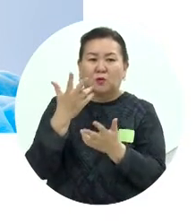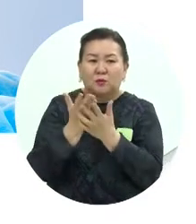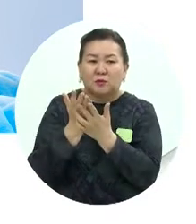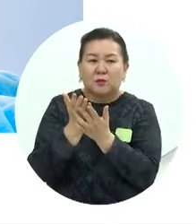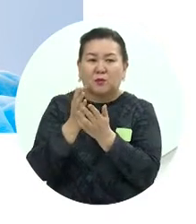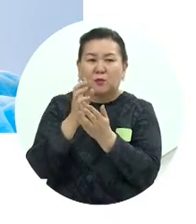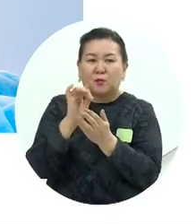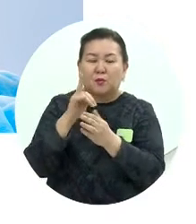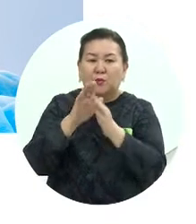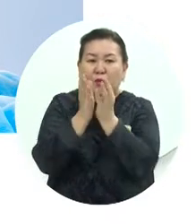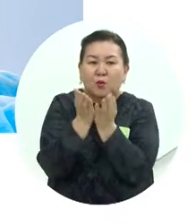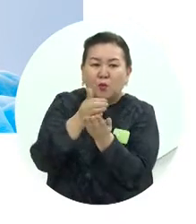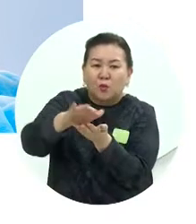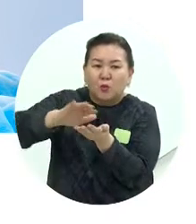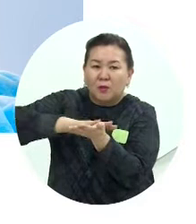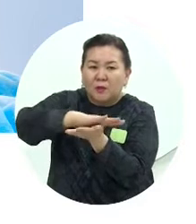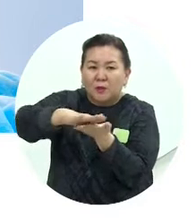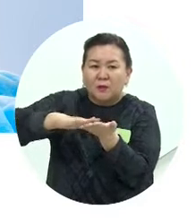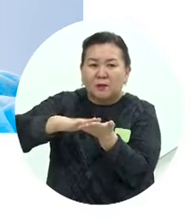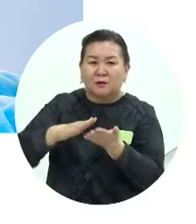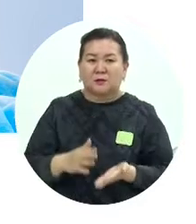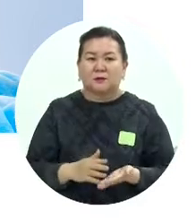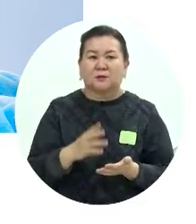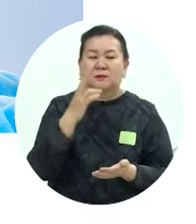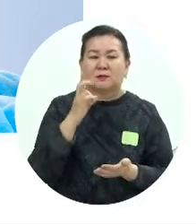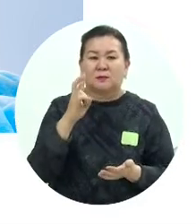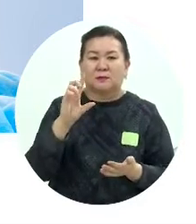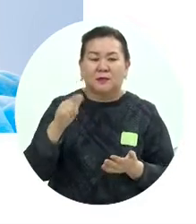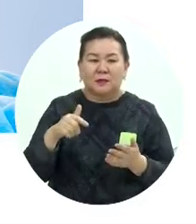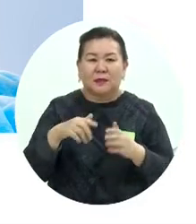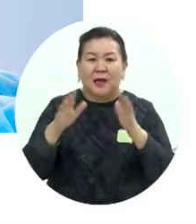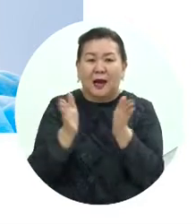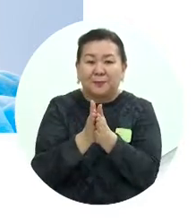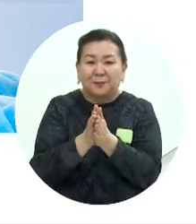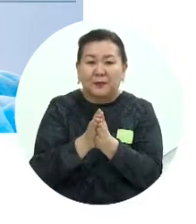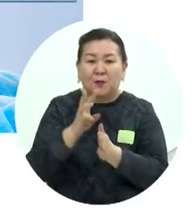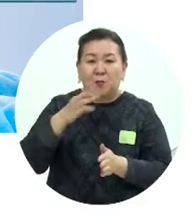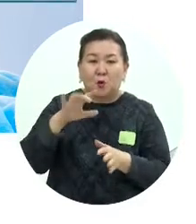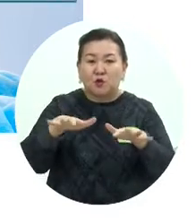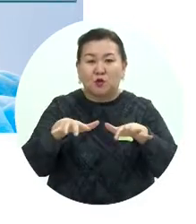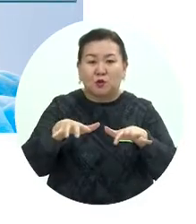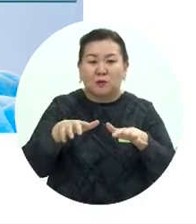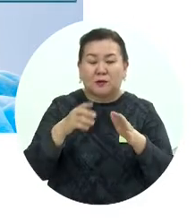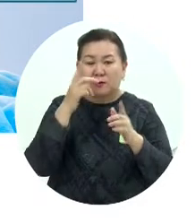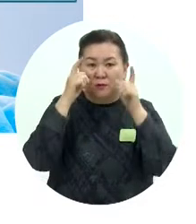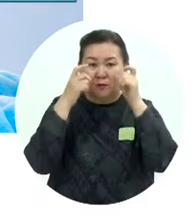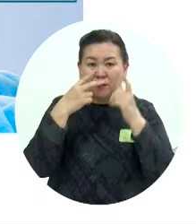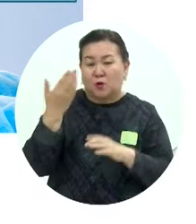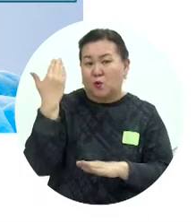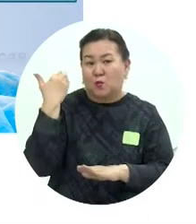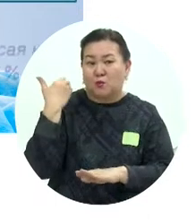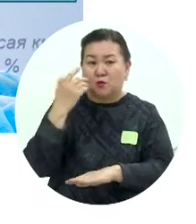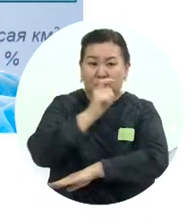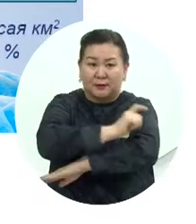мөслөг, дөрөвдүгээрт нь цэвдэг. За эндээс хамтдаа мөслөгийн тодорхойлтыг гаргаж авцгаая. За бид